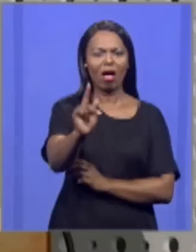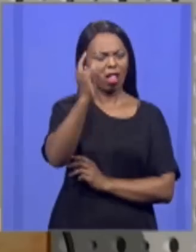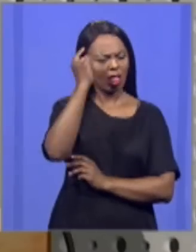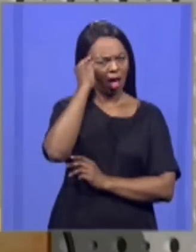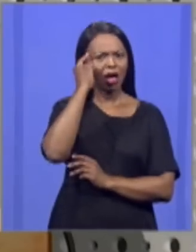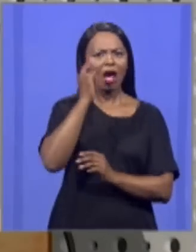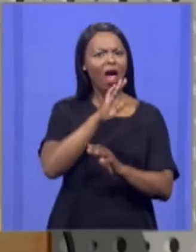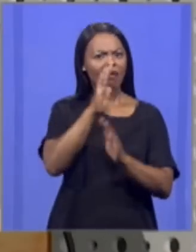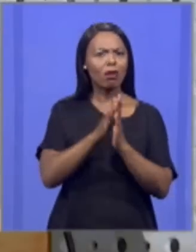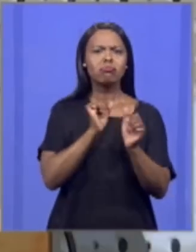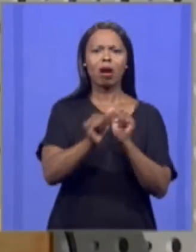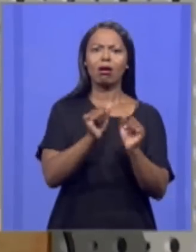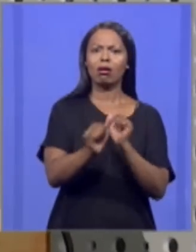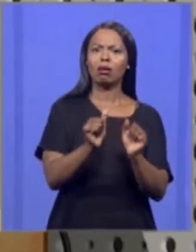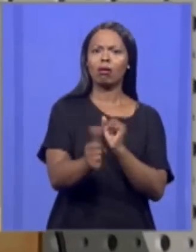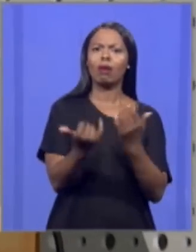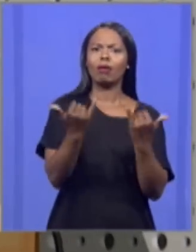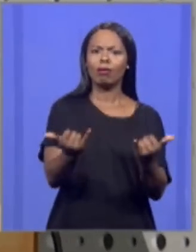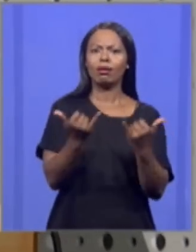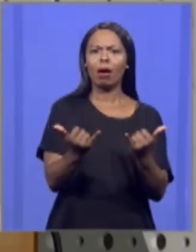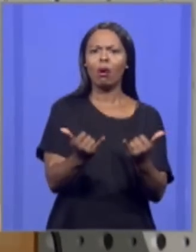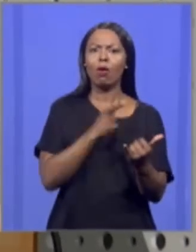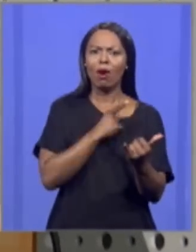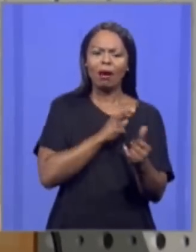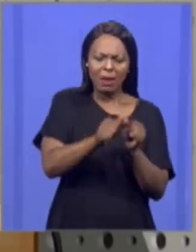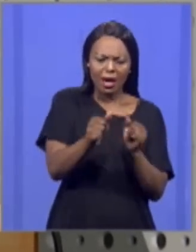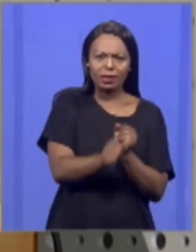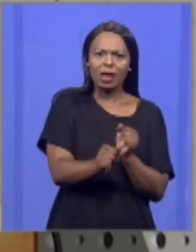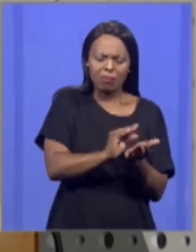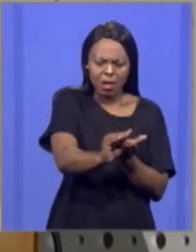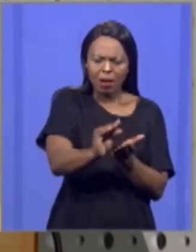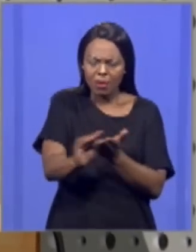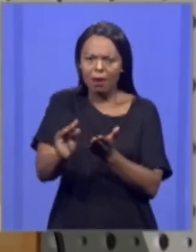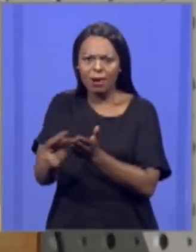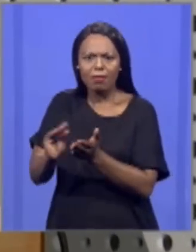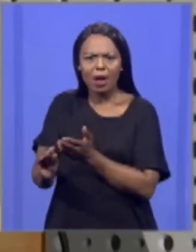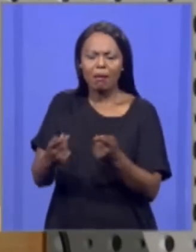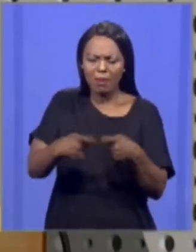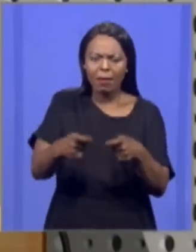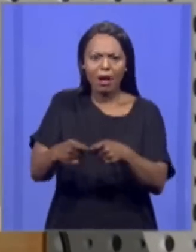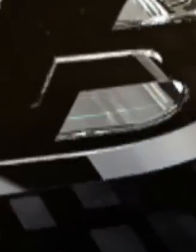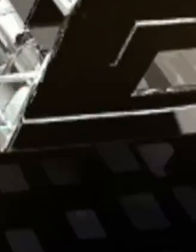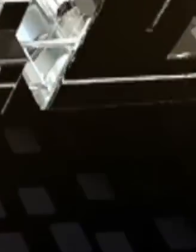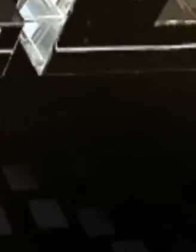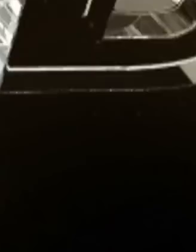lot in terms of better funding of students and distribution of these resources.